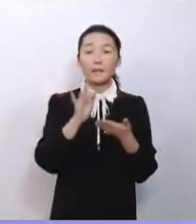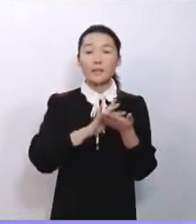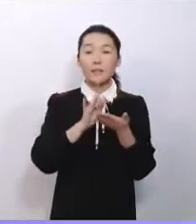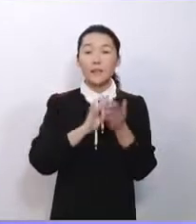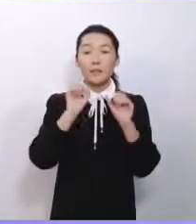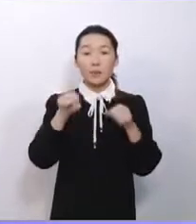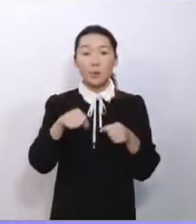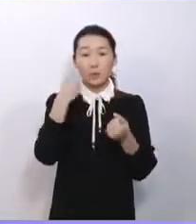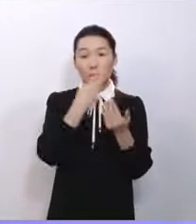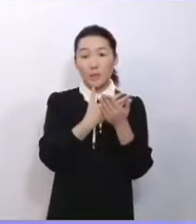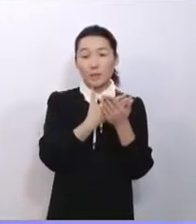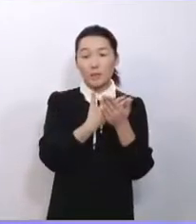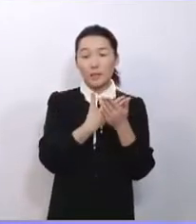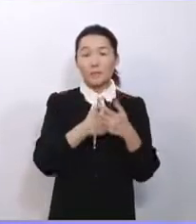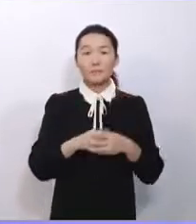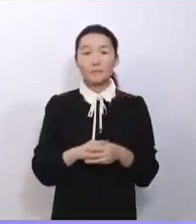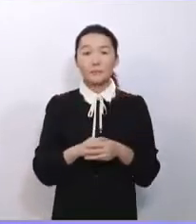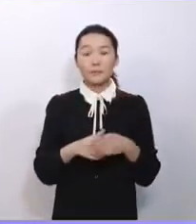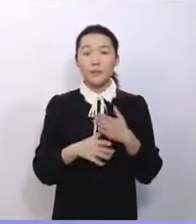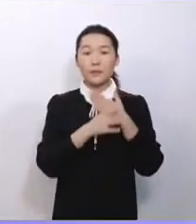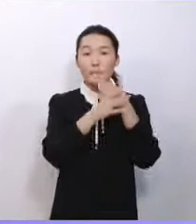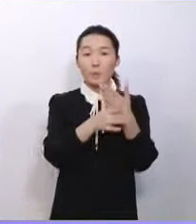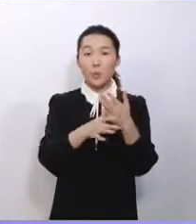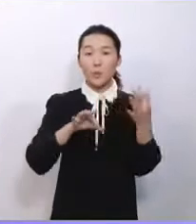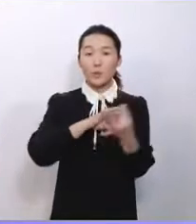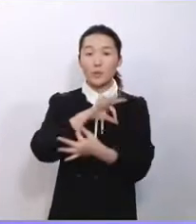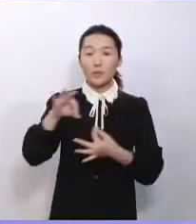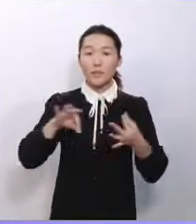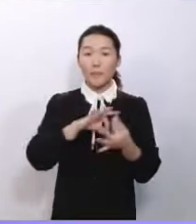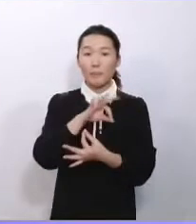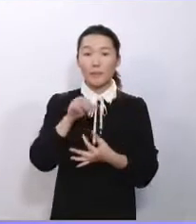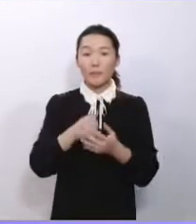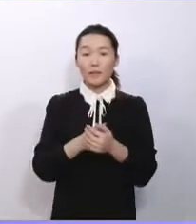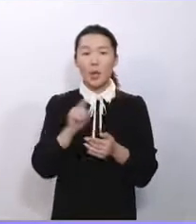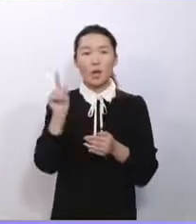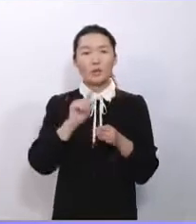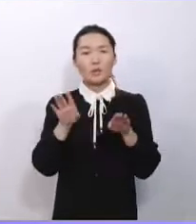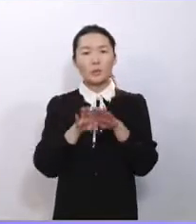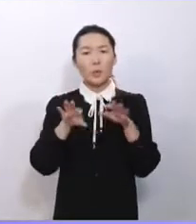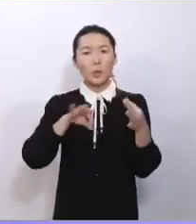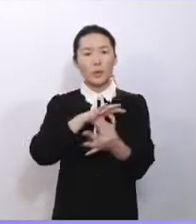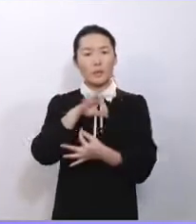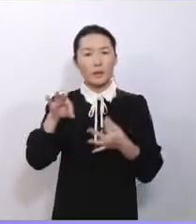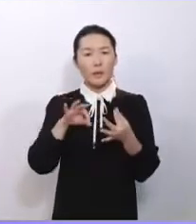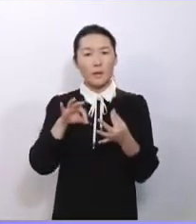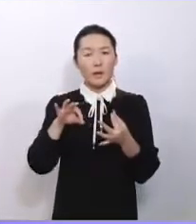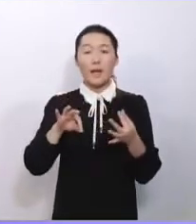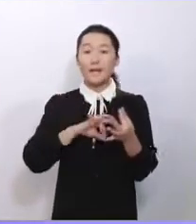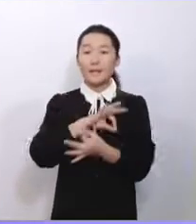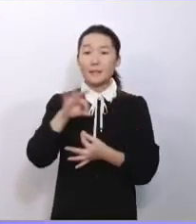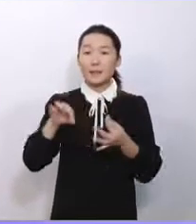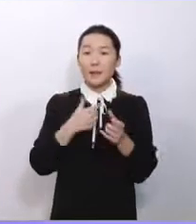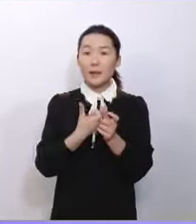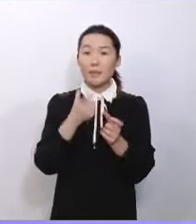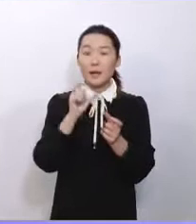можем это показать? С помощью схемы. Что такое схема? Схема –